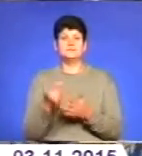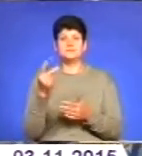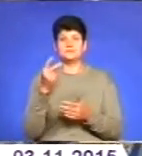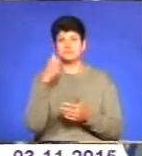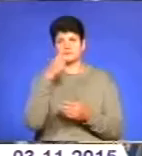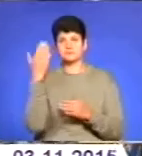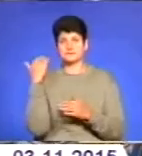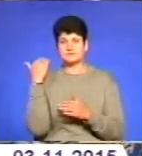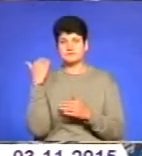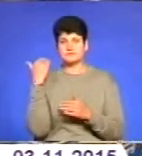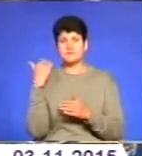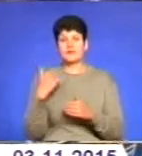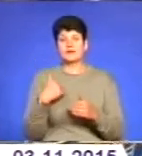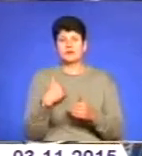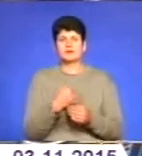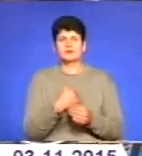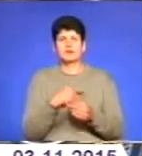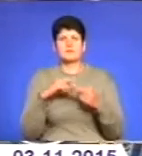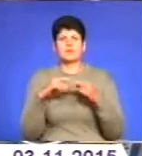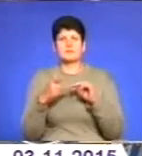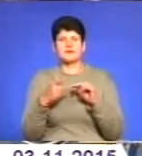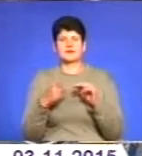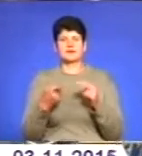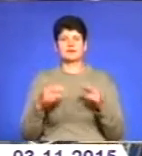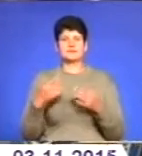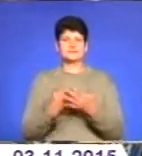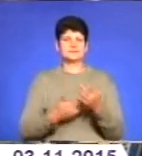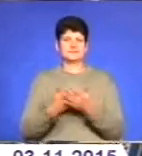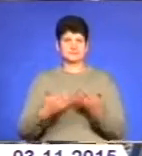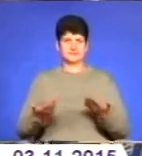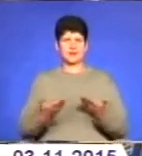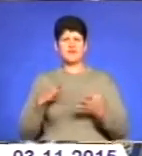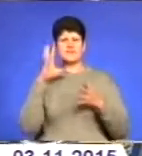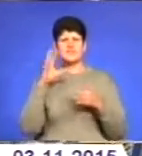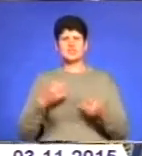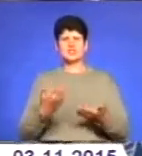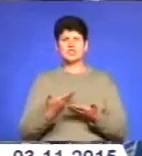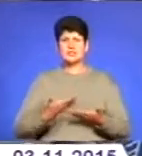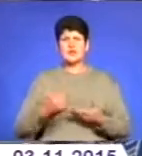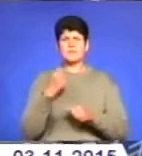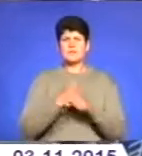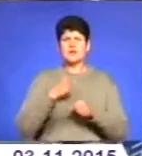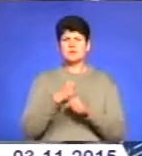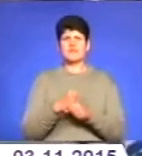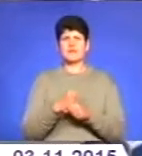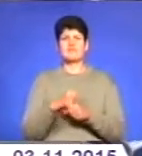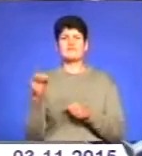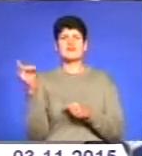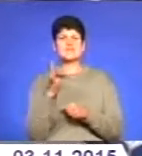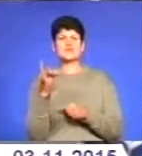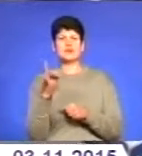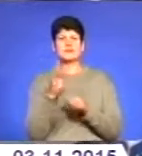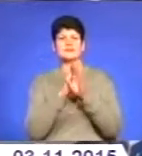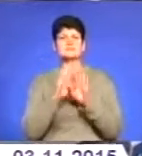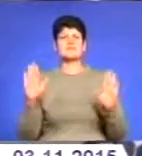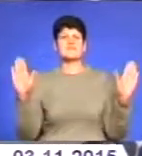то точно. Я хотіла поміняти образ життя. Я все життя працювала в ресторані